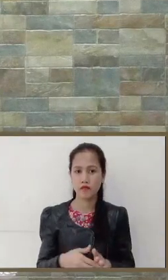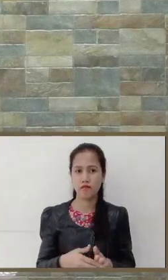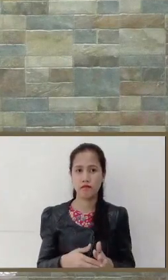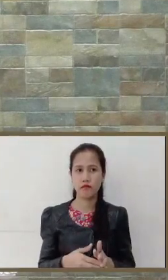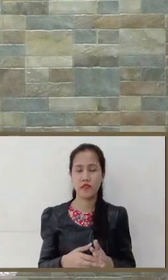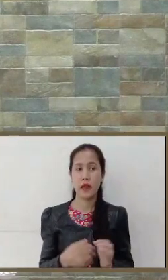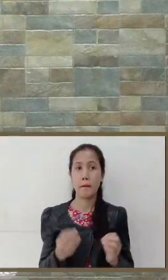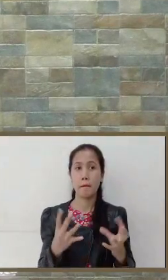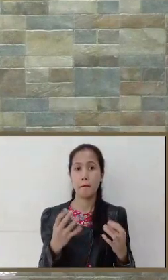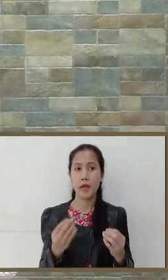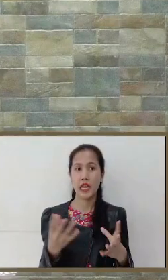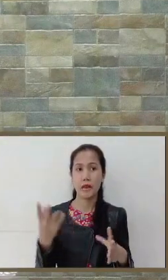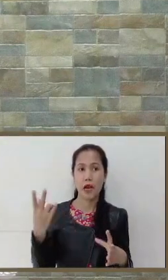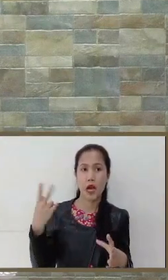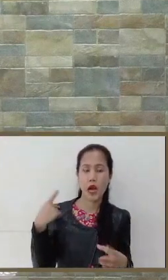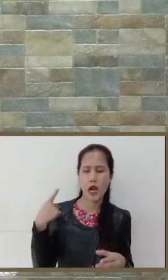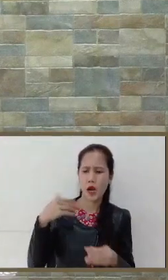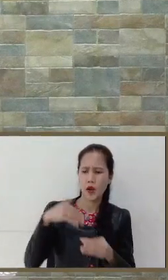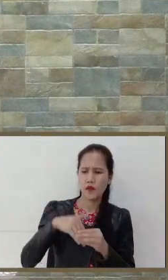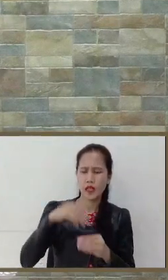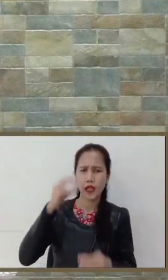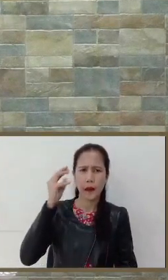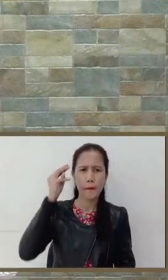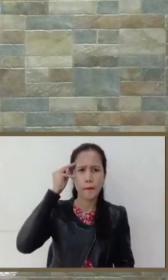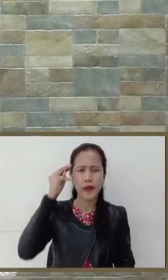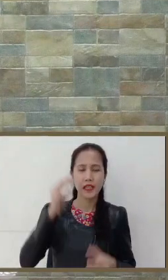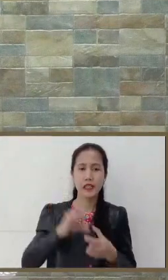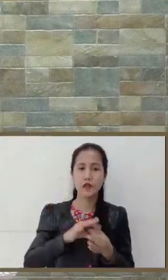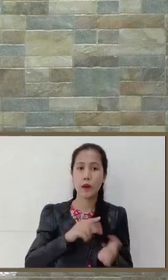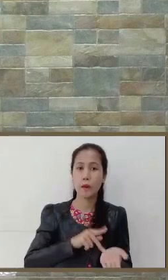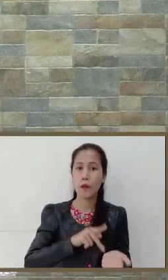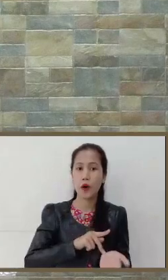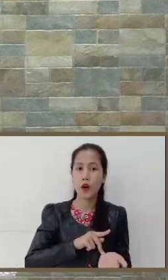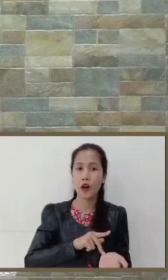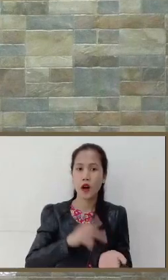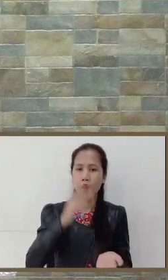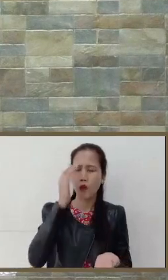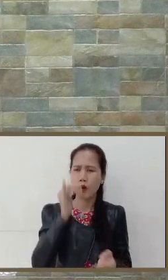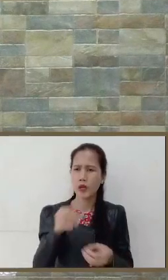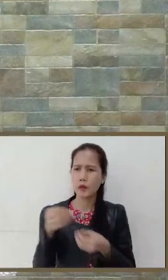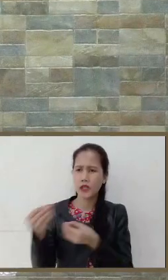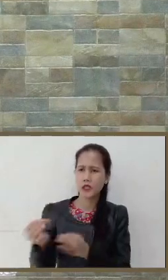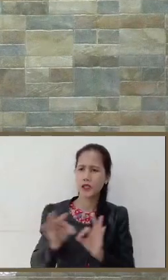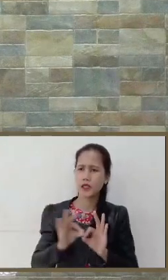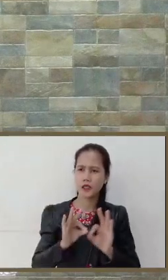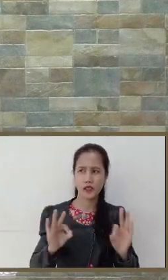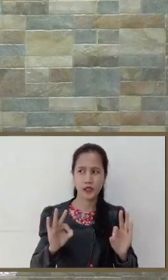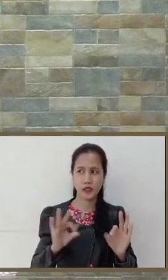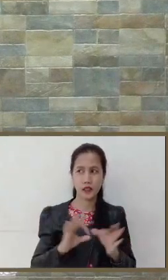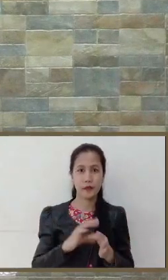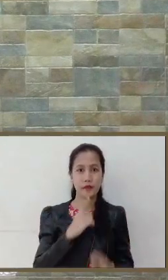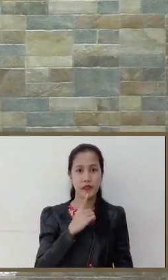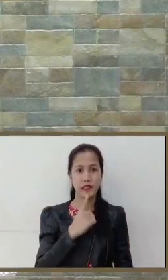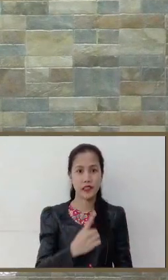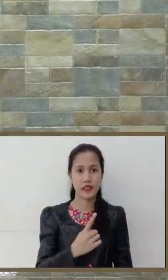Meron pong nakapasaloob sa kaisipan ni Apostol Pablo, bakit niya po ito binigyan ng emphasis?